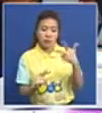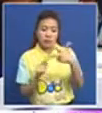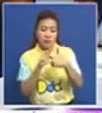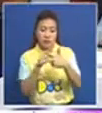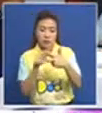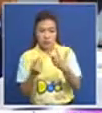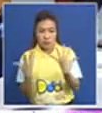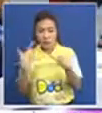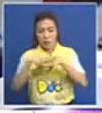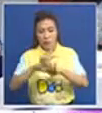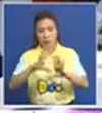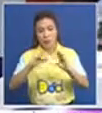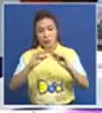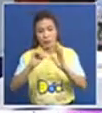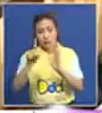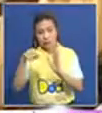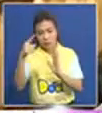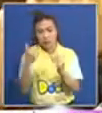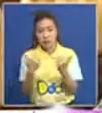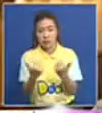ร่วมประชุมครั้งแรกด้วยค่ะ